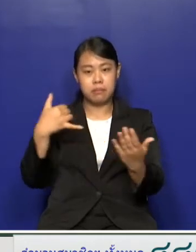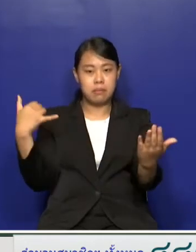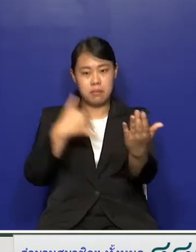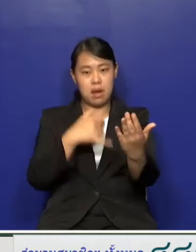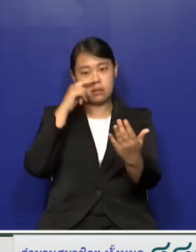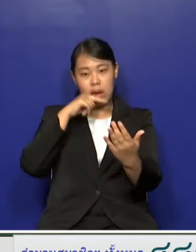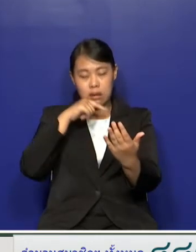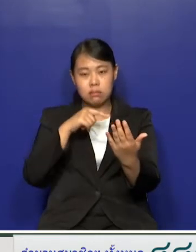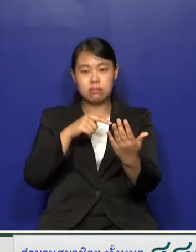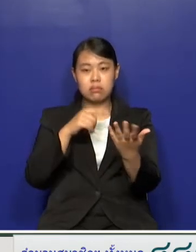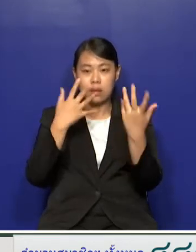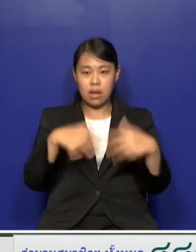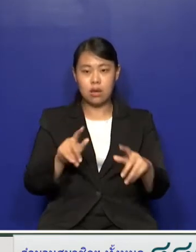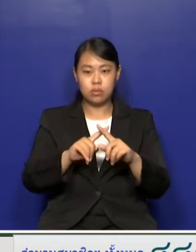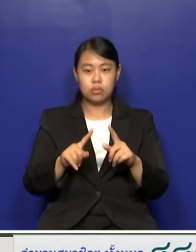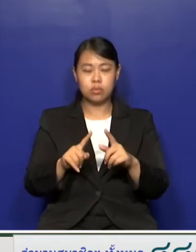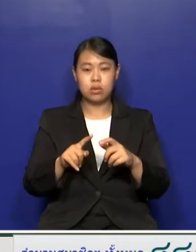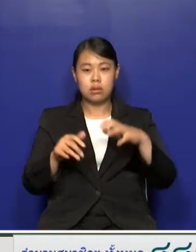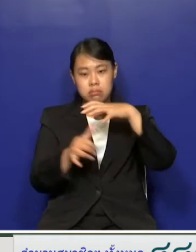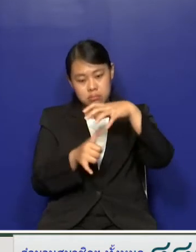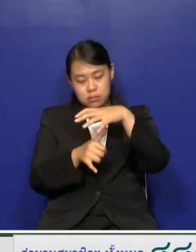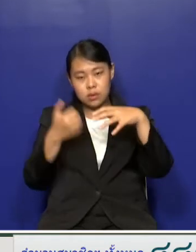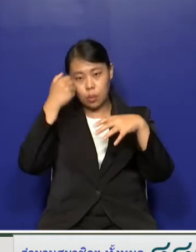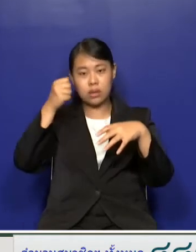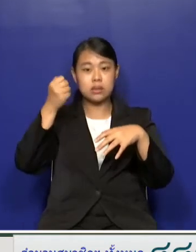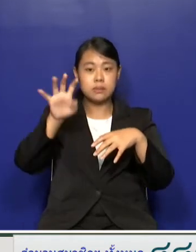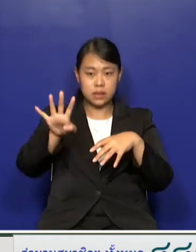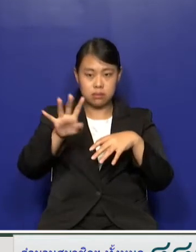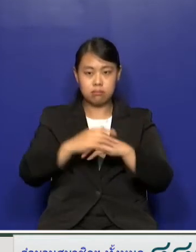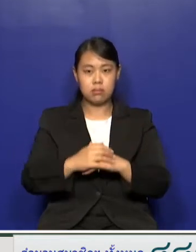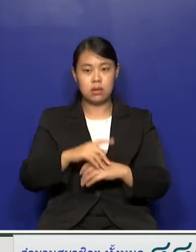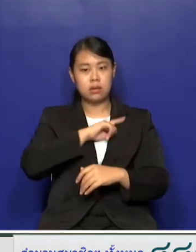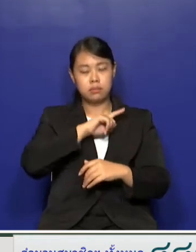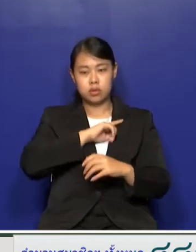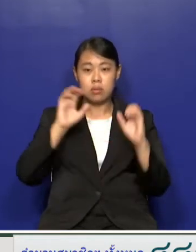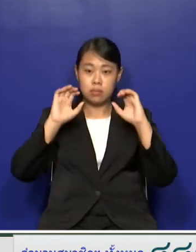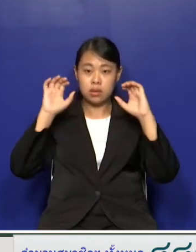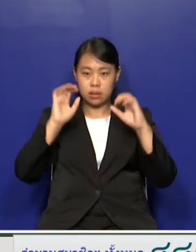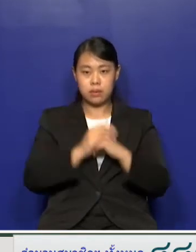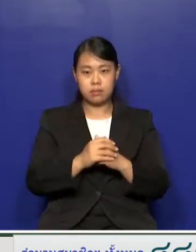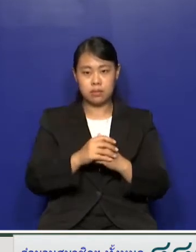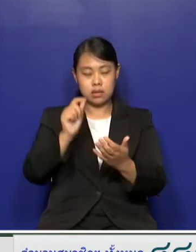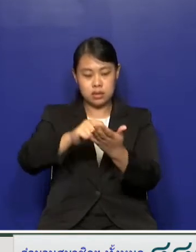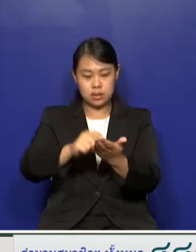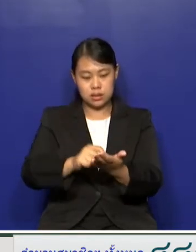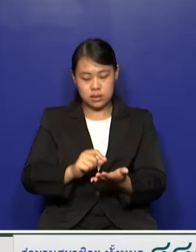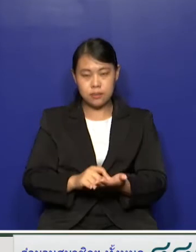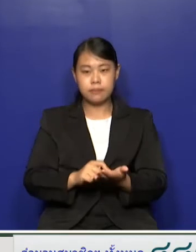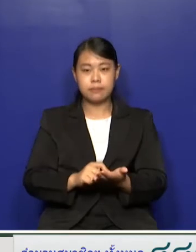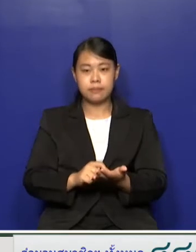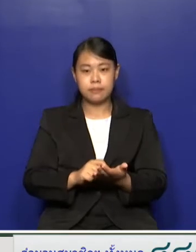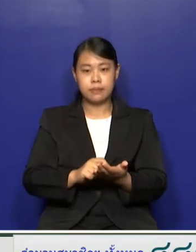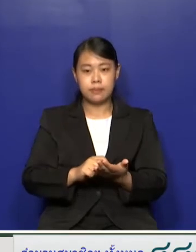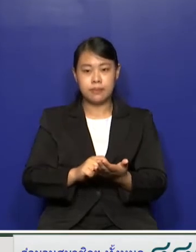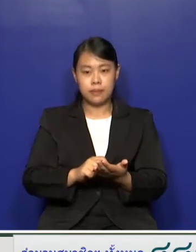14วันมีเจ้าหน้าที่ของหน่วยงานของรัฐบอกให้กรอกแบบฟอร์มเพื่อรับเงินเยียวยา 5,000บาทหมอ